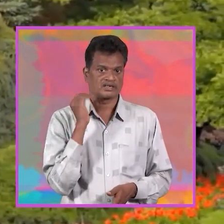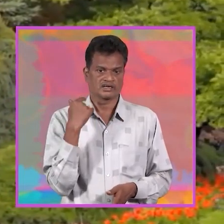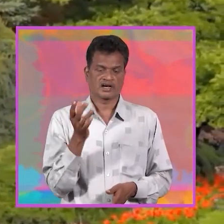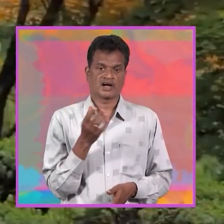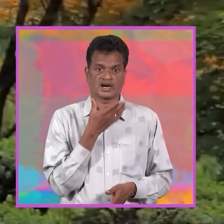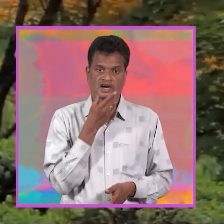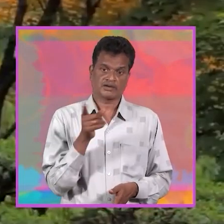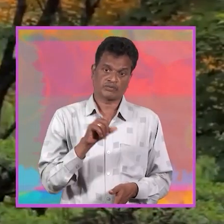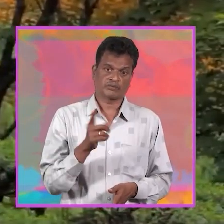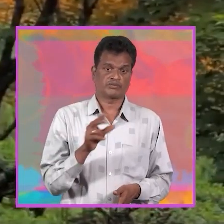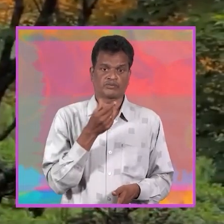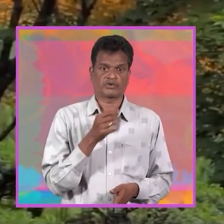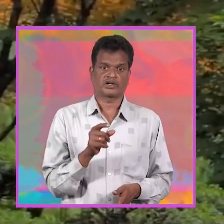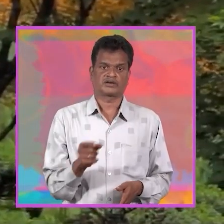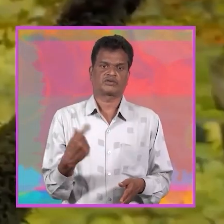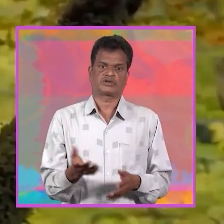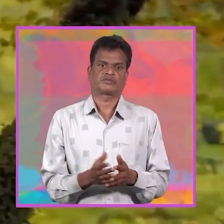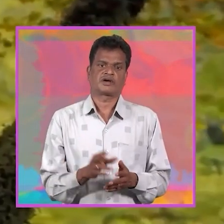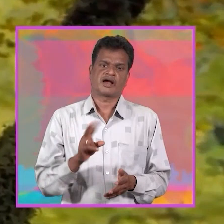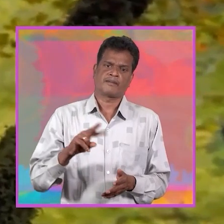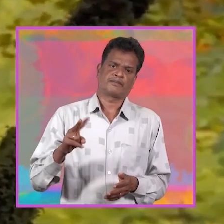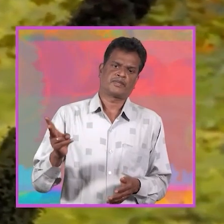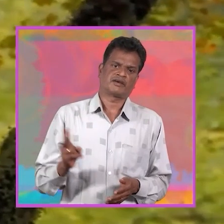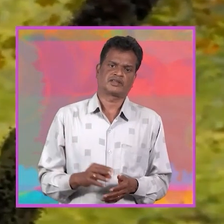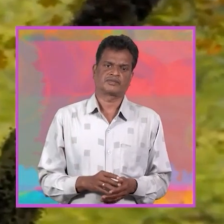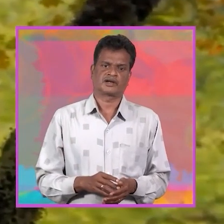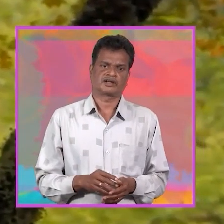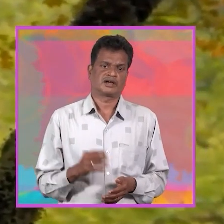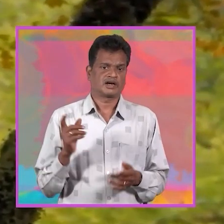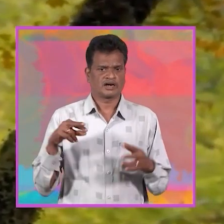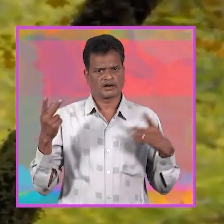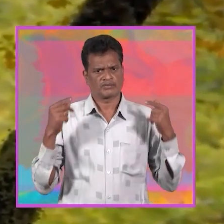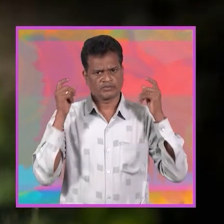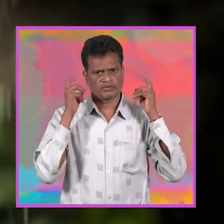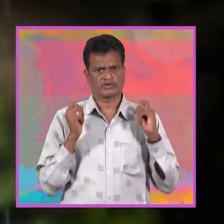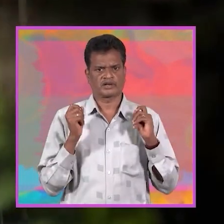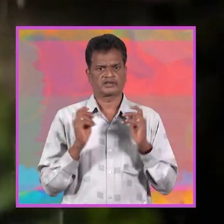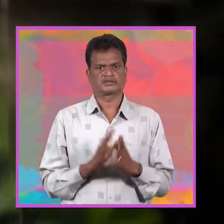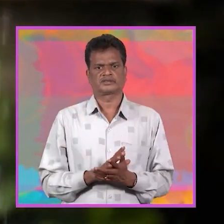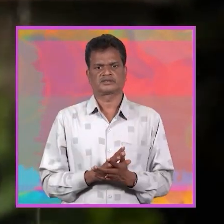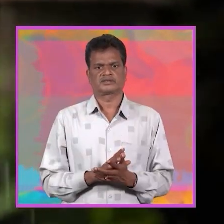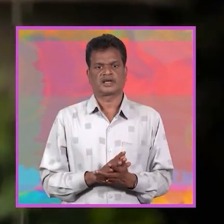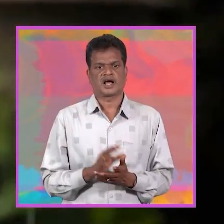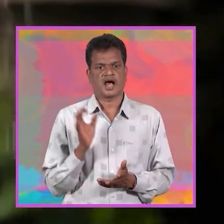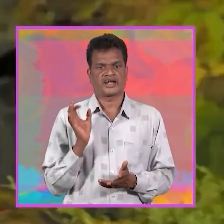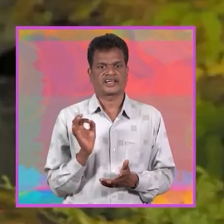குறிக்கும். அழகுக்காக பல விதமான பொருட்களை அணிகிறோம், அது பொதுவாகவே அணிகலன் அப்படின்னு